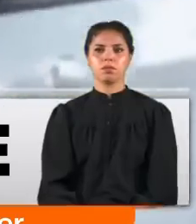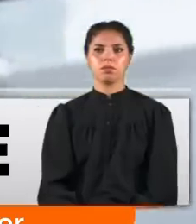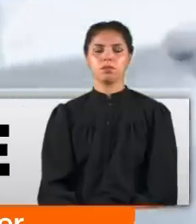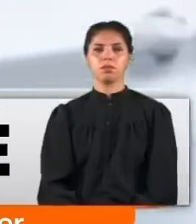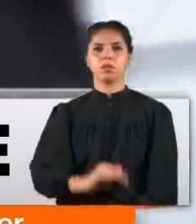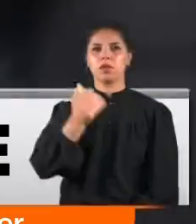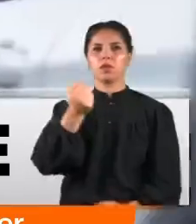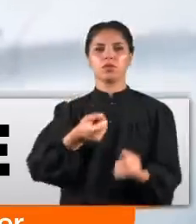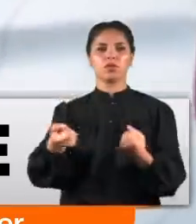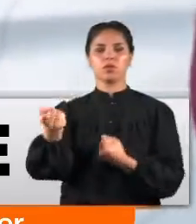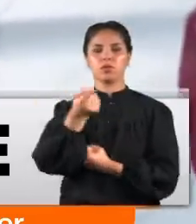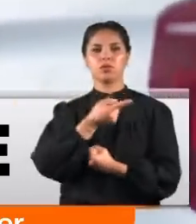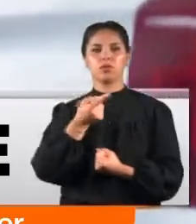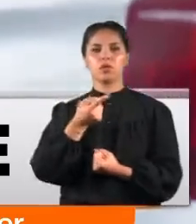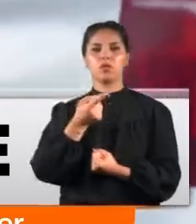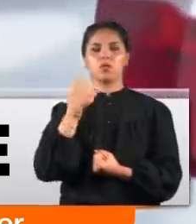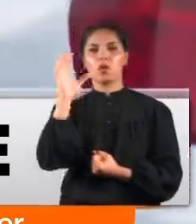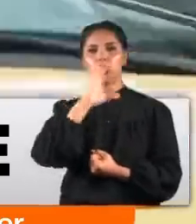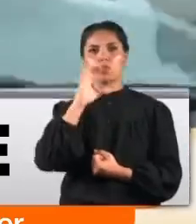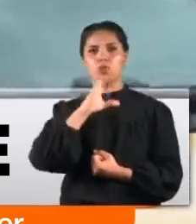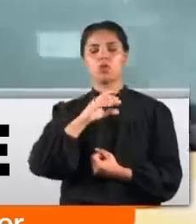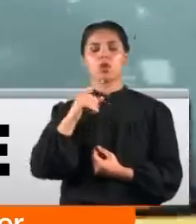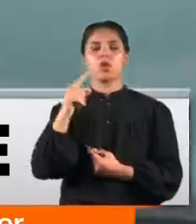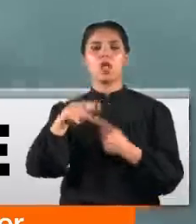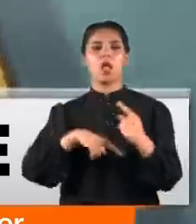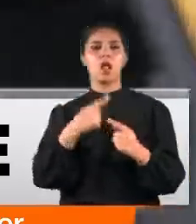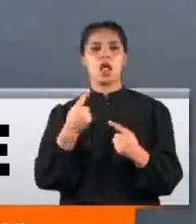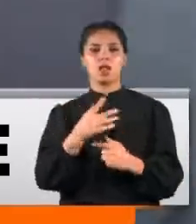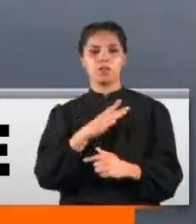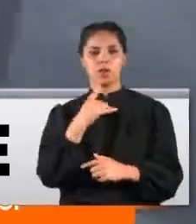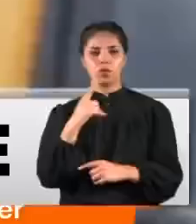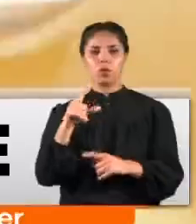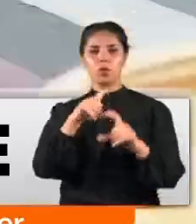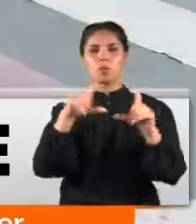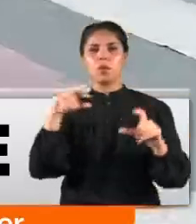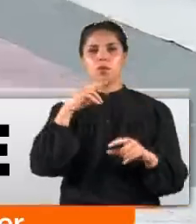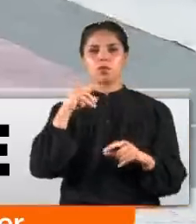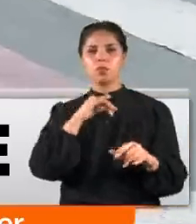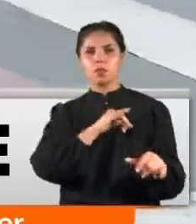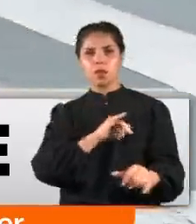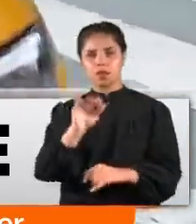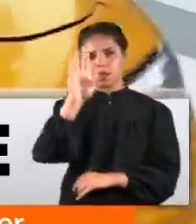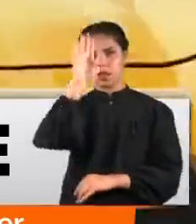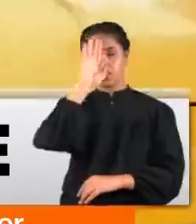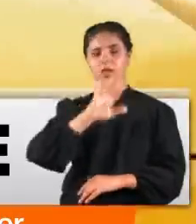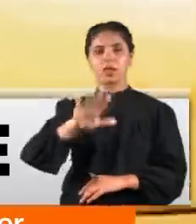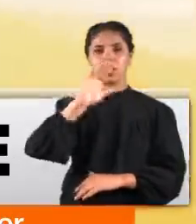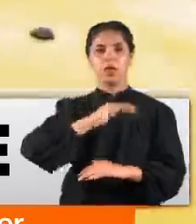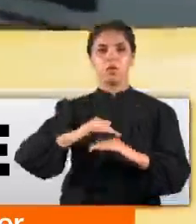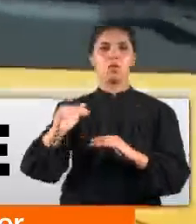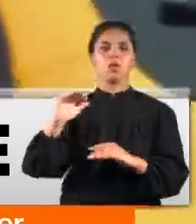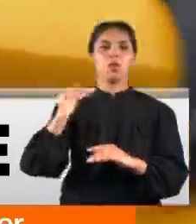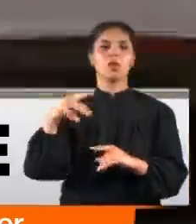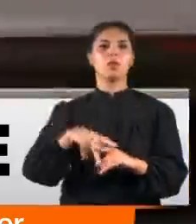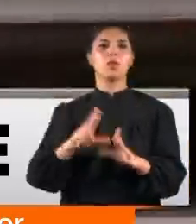Taksiciler tek eksik zam turist avcıları sınırlı diyor ama plaka sayısı sabit olunca İstanbullu kolay kolay taksiye